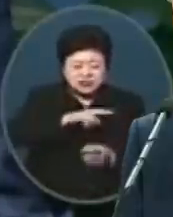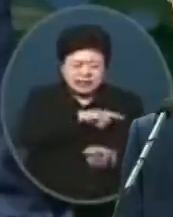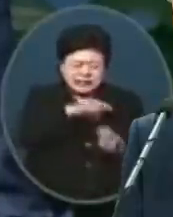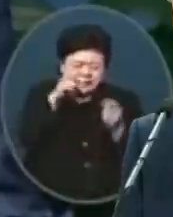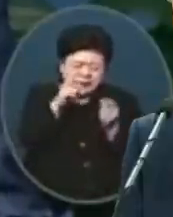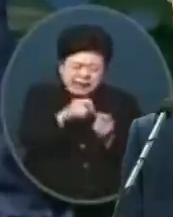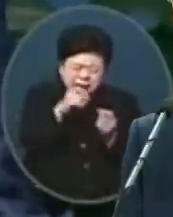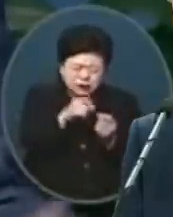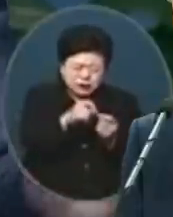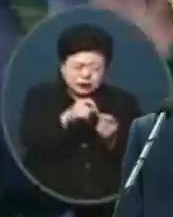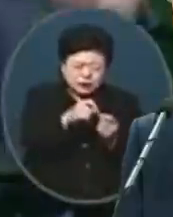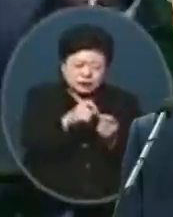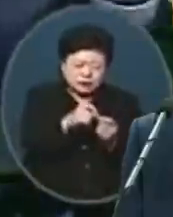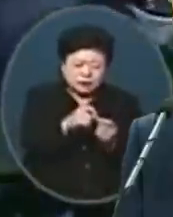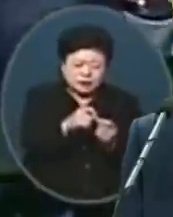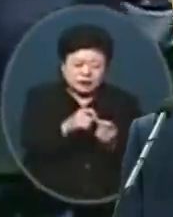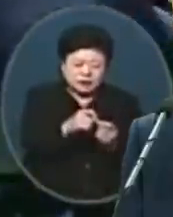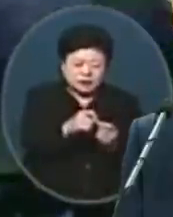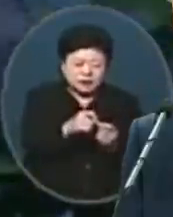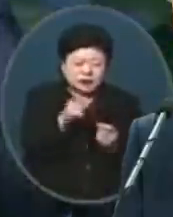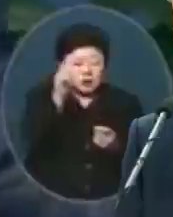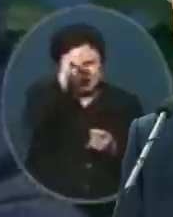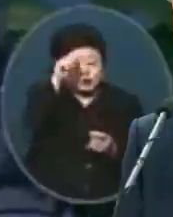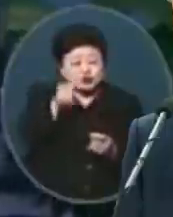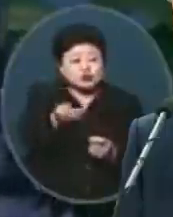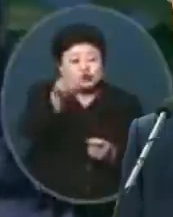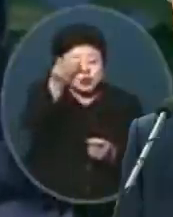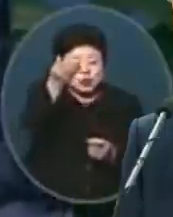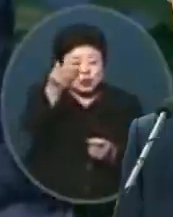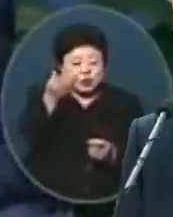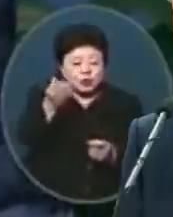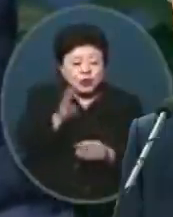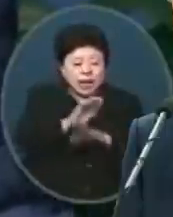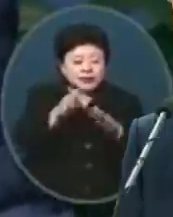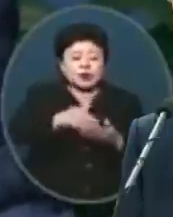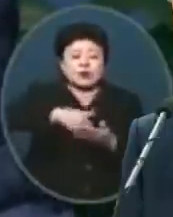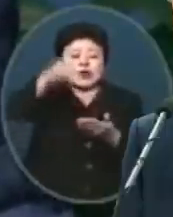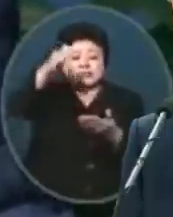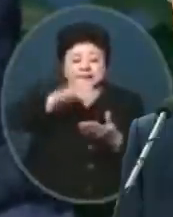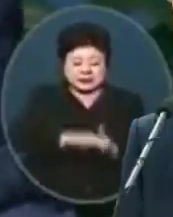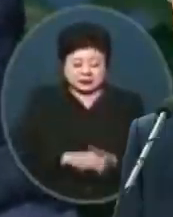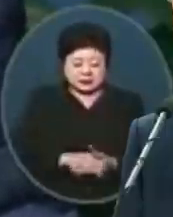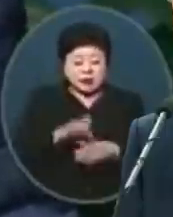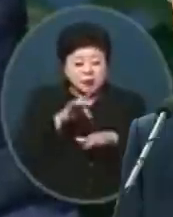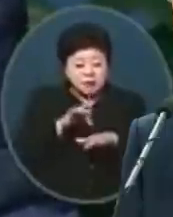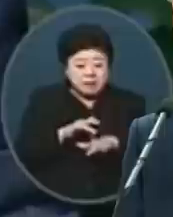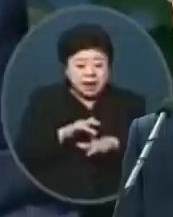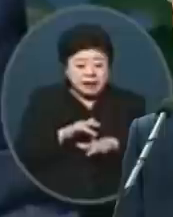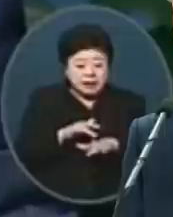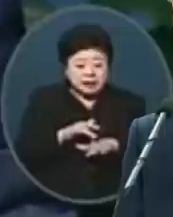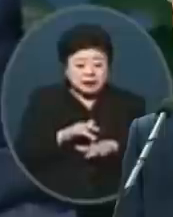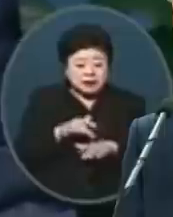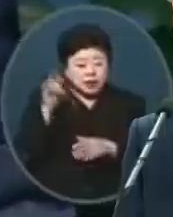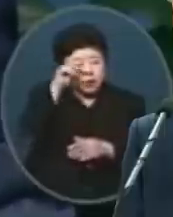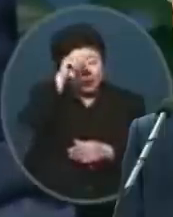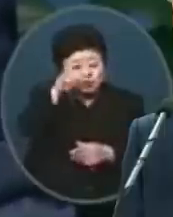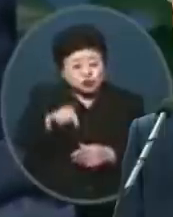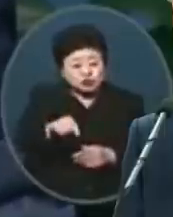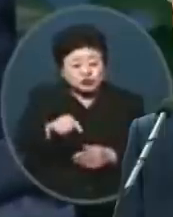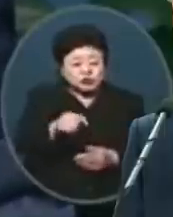가까운 공중, 이 하늘로 내쫓았어요. 지금 마귀는 공중의 권세를 잡고